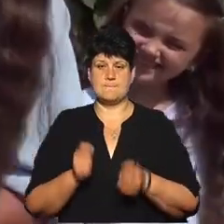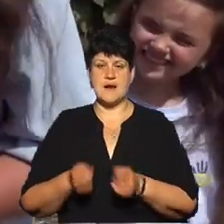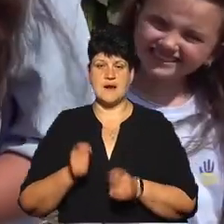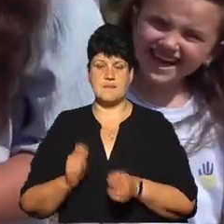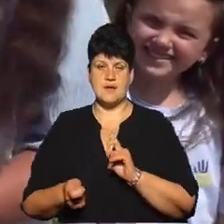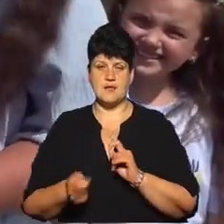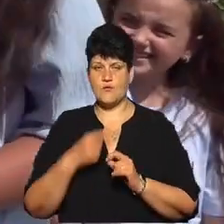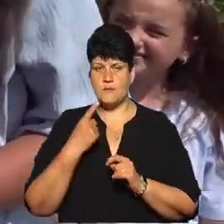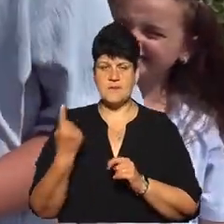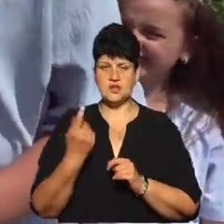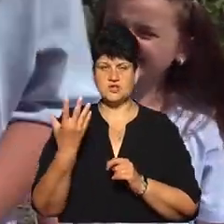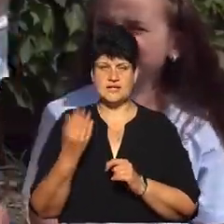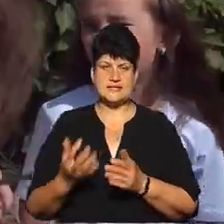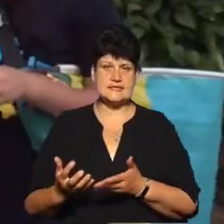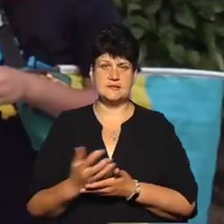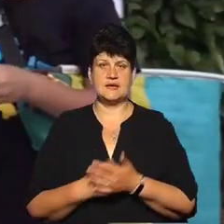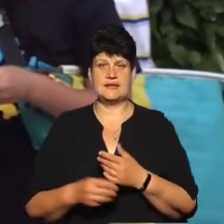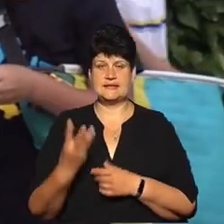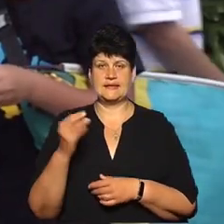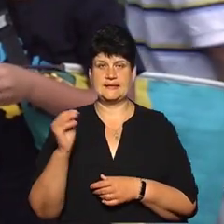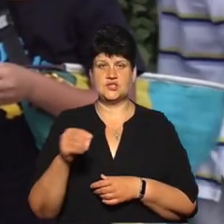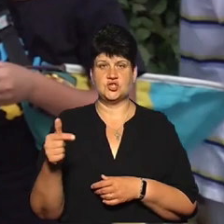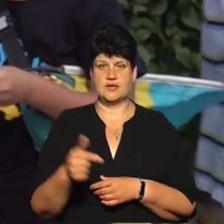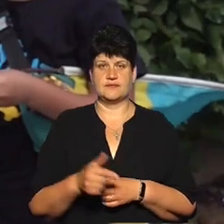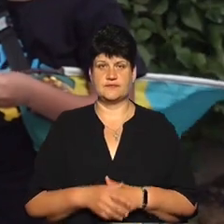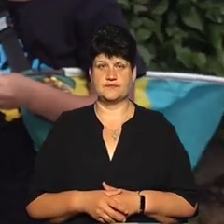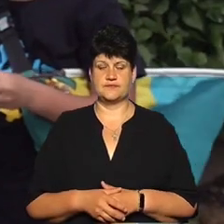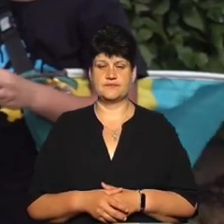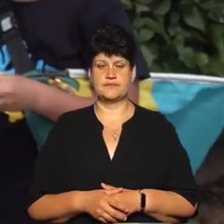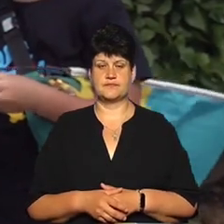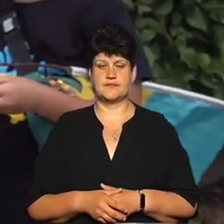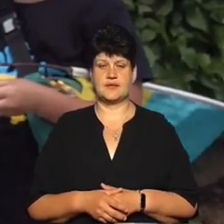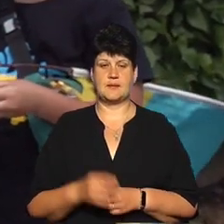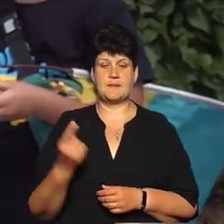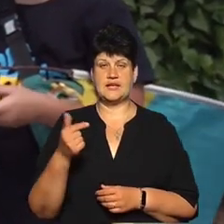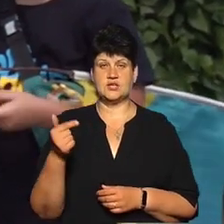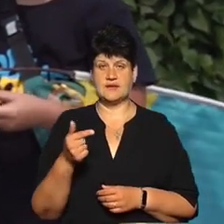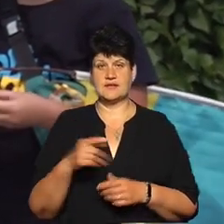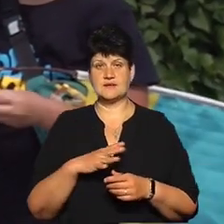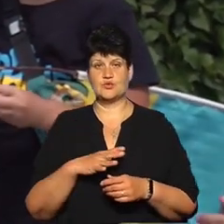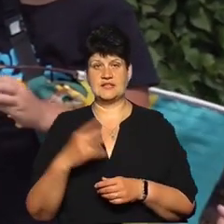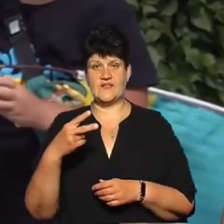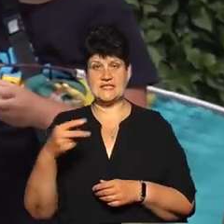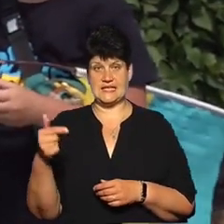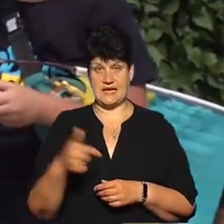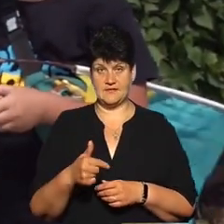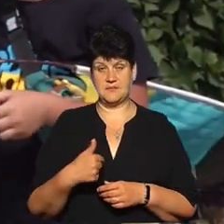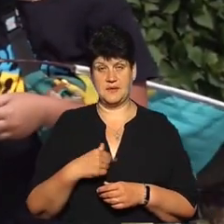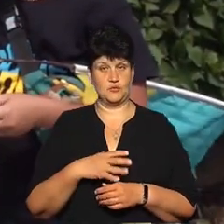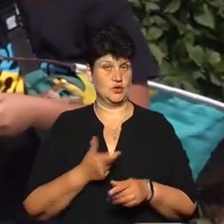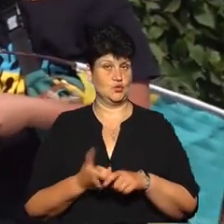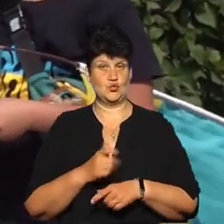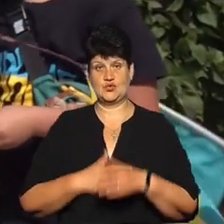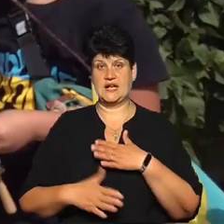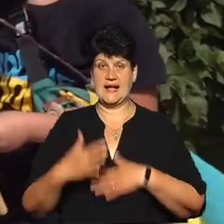перший день зібрали більше 3000 гривень. Перші гривні в нас були 20 гривень. Ми були дуже раді, і в нас